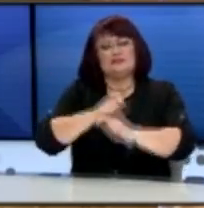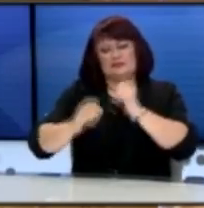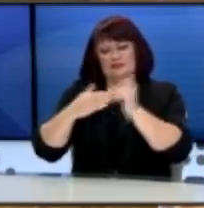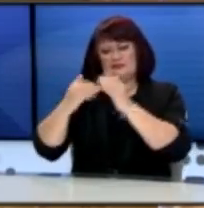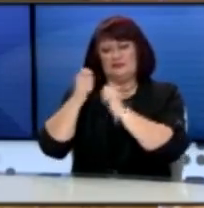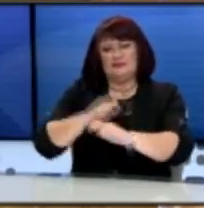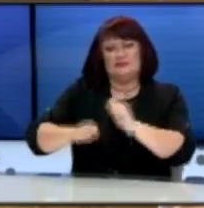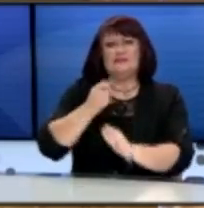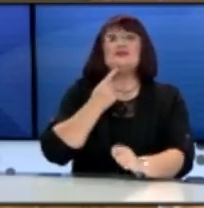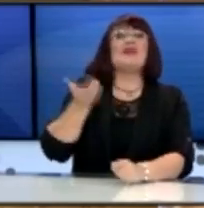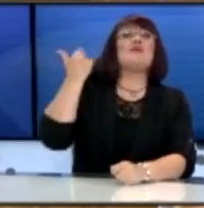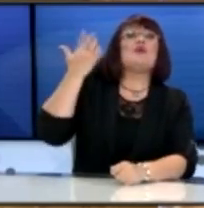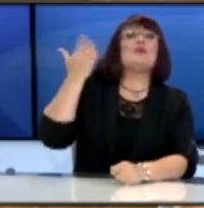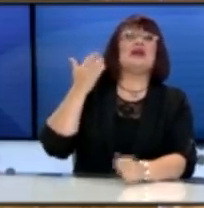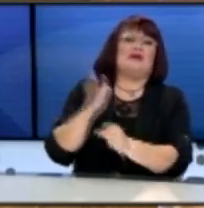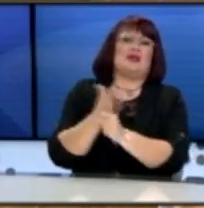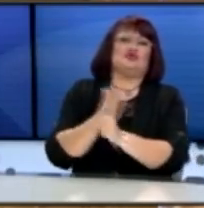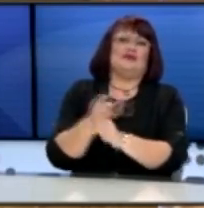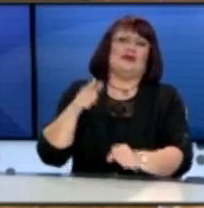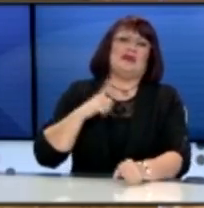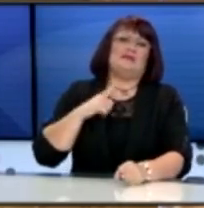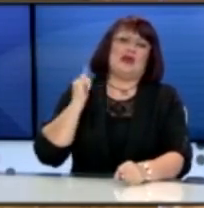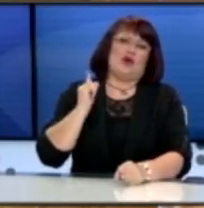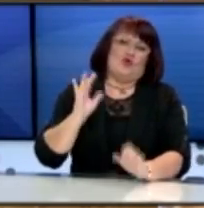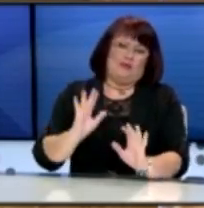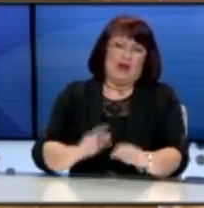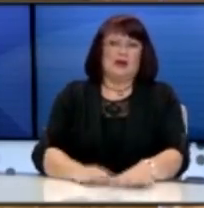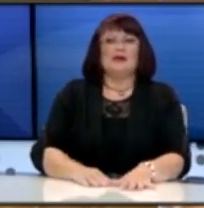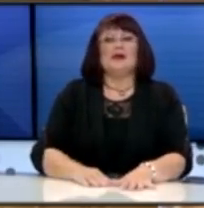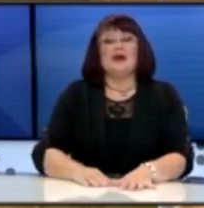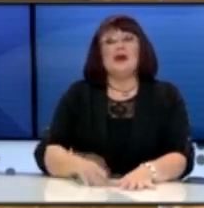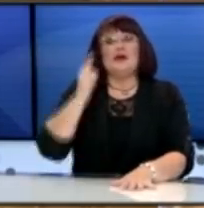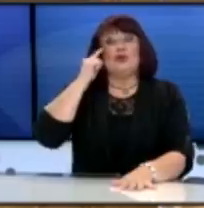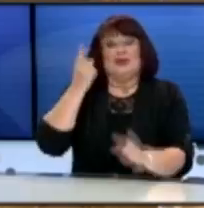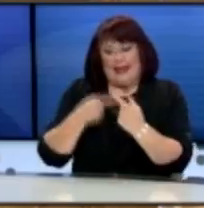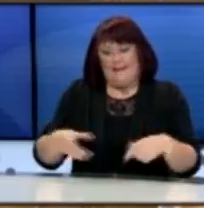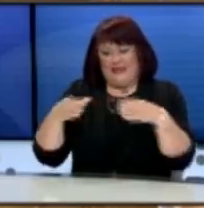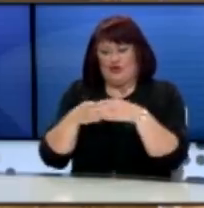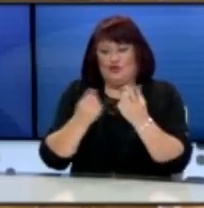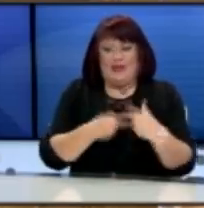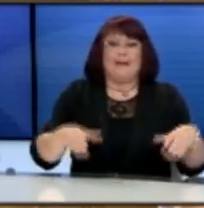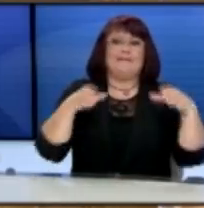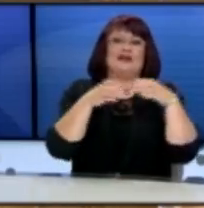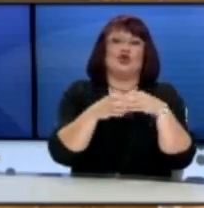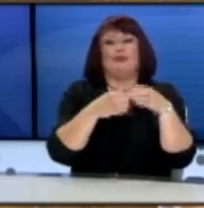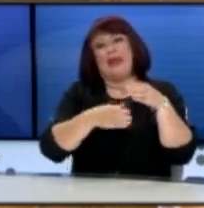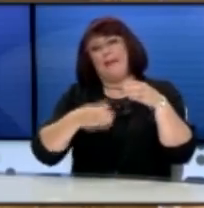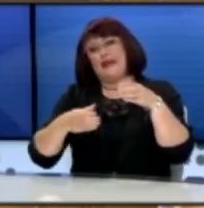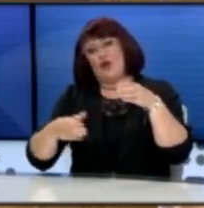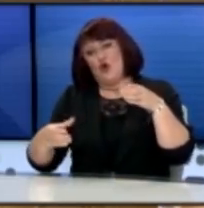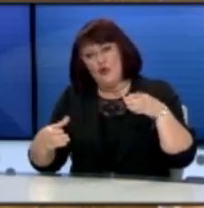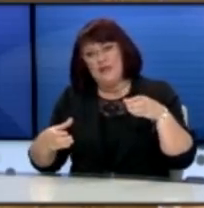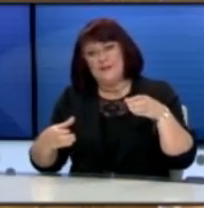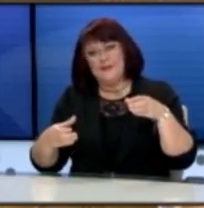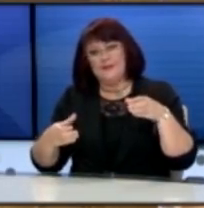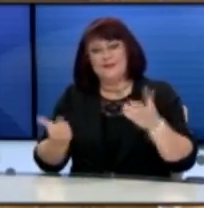υποδομής από τις προηγούμενες καταστροφές. Και αν νομίζετε ότι με τις επιτροπές και τα επιτροπάτα που φτιάχνετε και